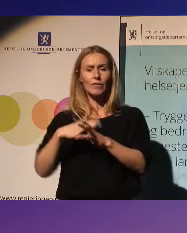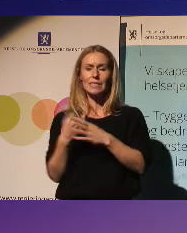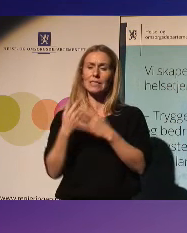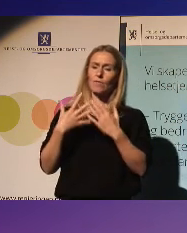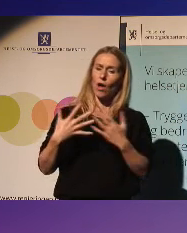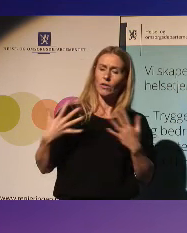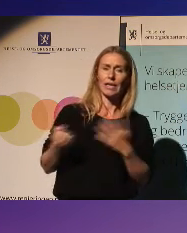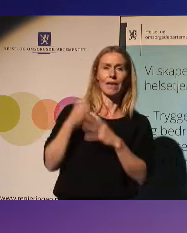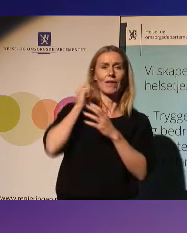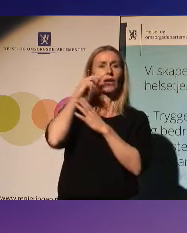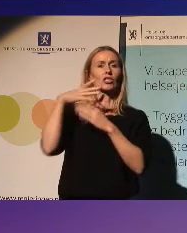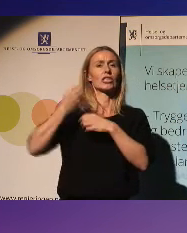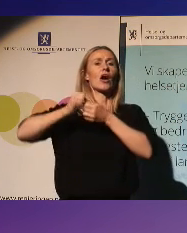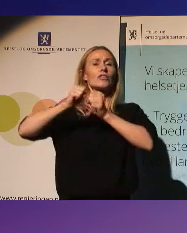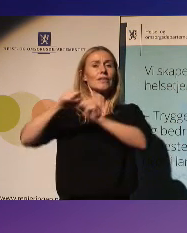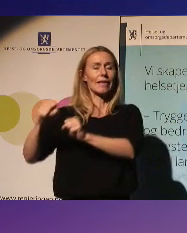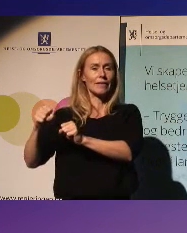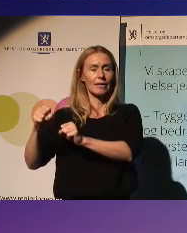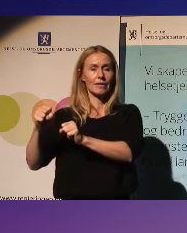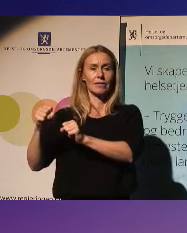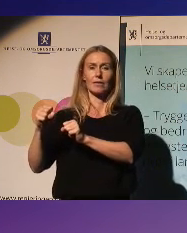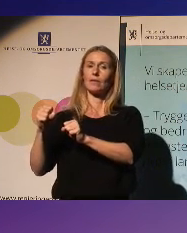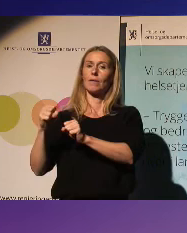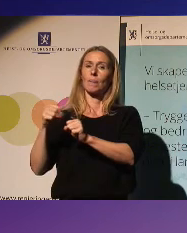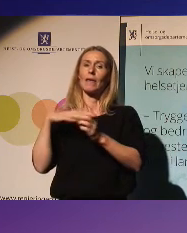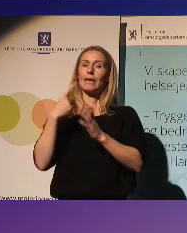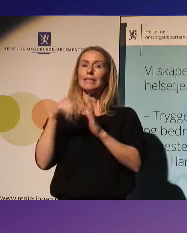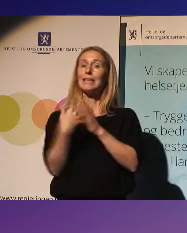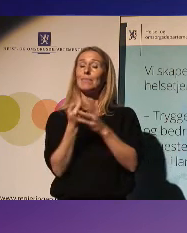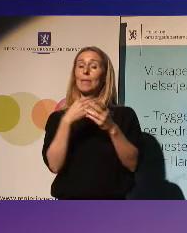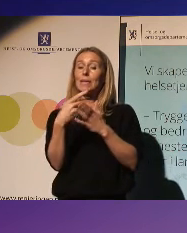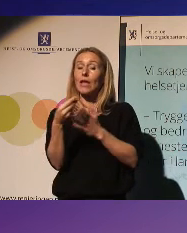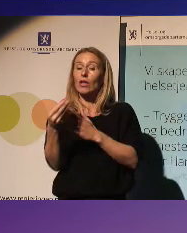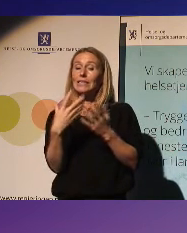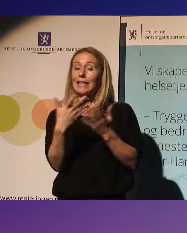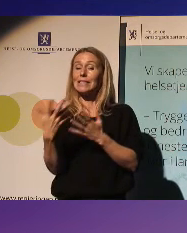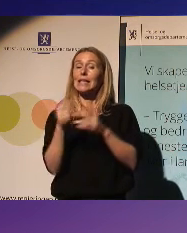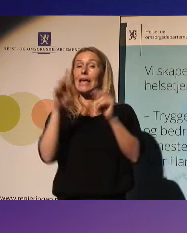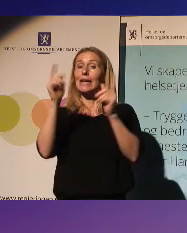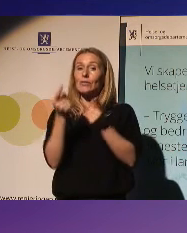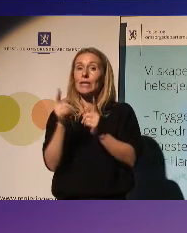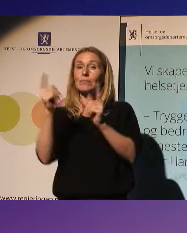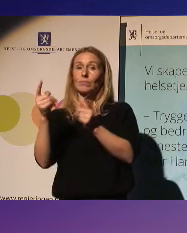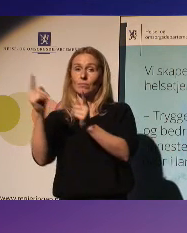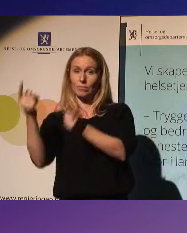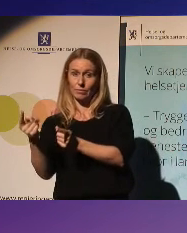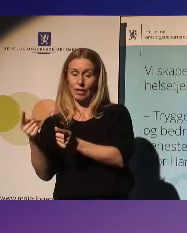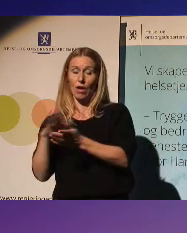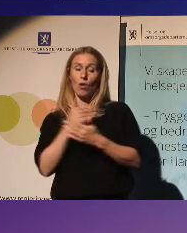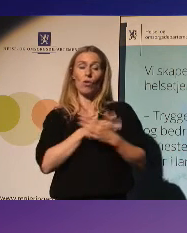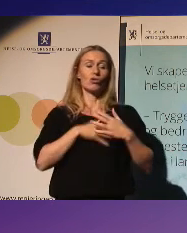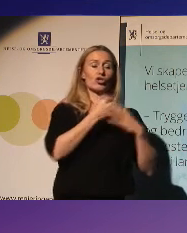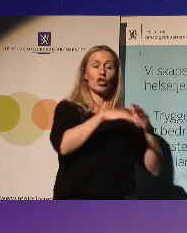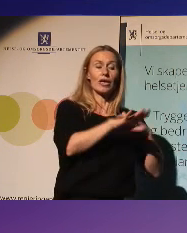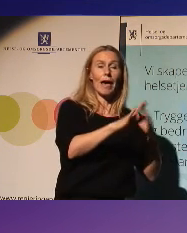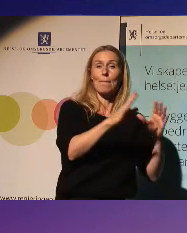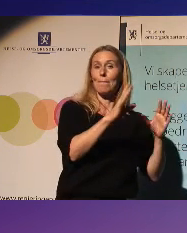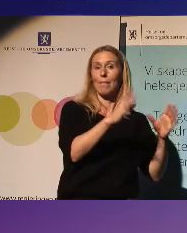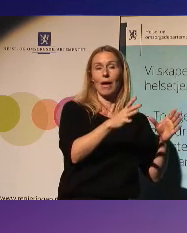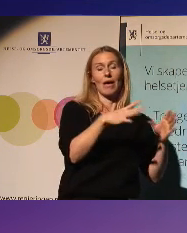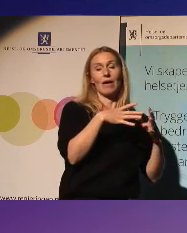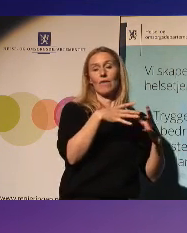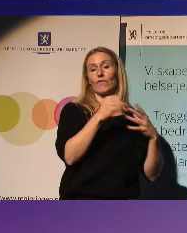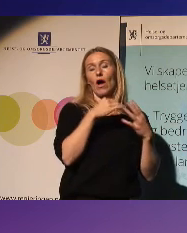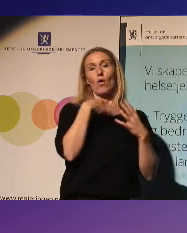aktiviteter. Timetallet på hjemmetjeneste ble redusert uke for uke, og sykehjem gikk fra å